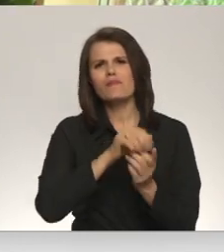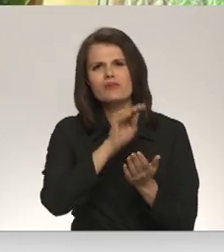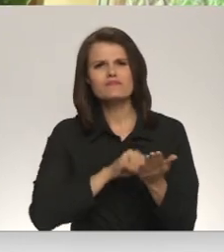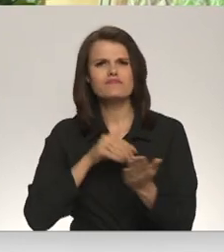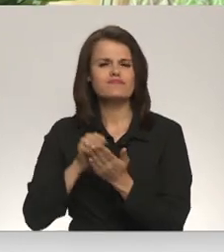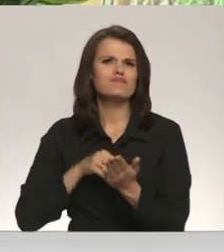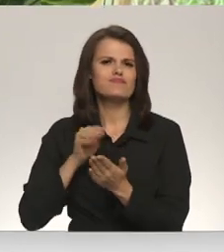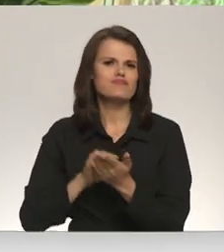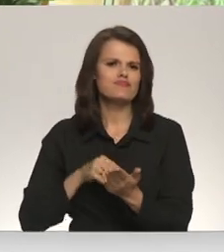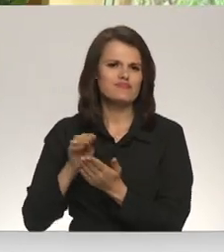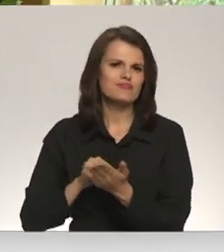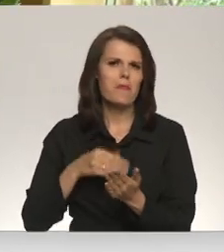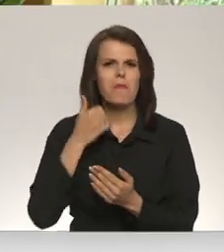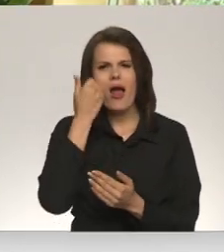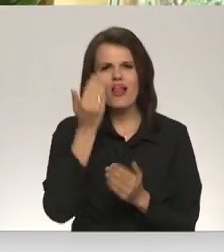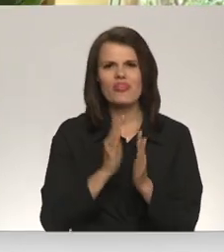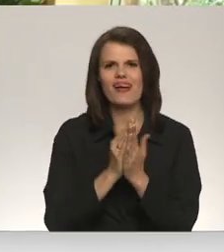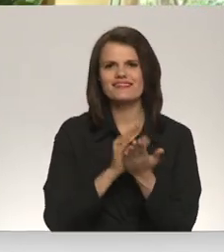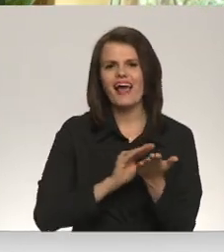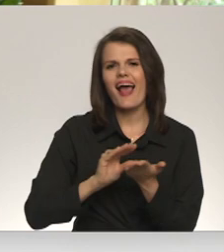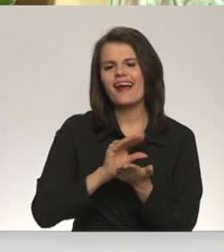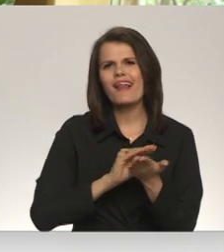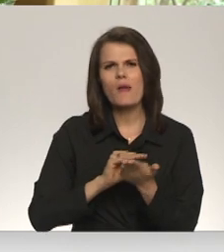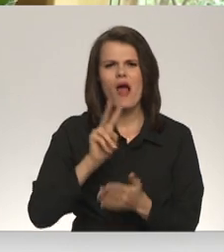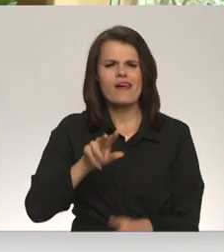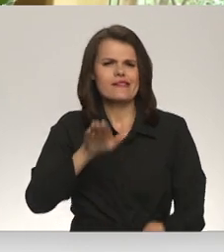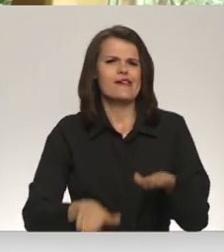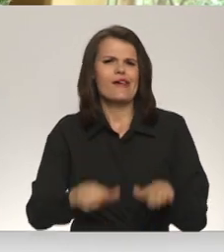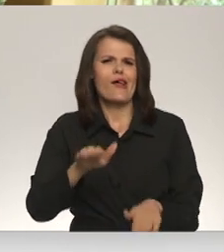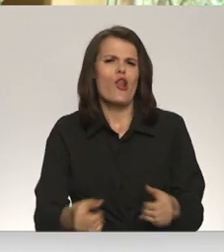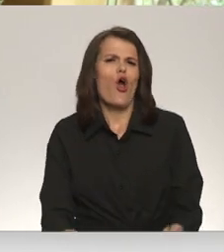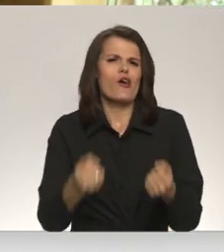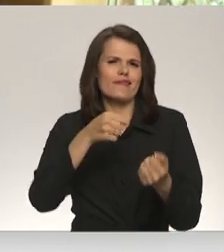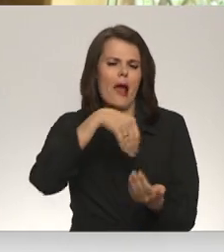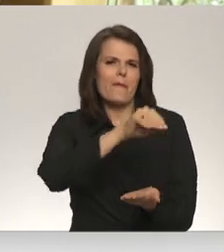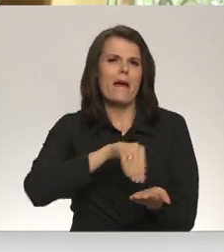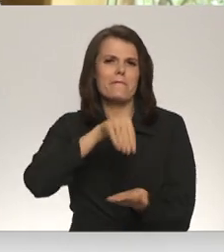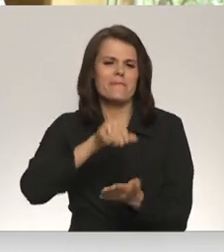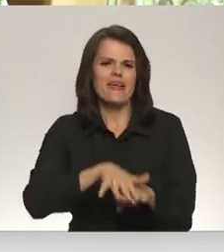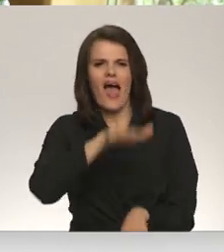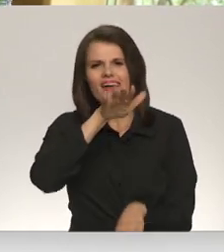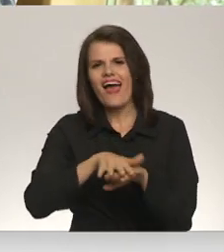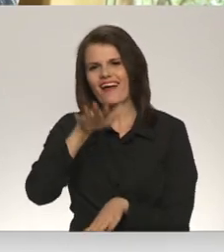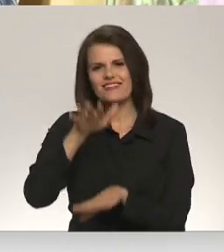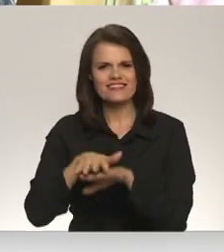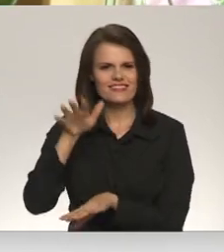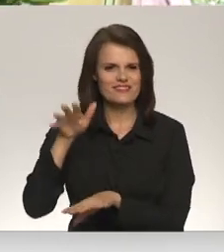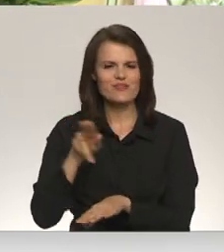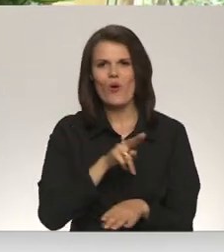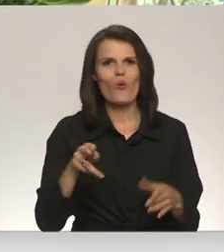baltas kvarītes, kas kilogramiem pierakstītas. Un ne jau